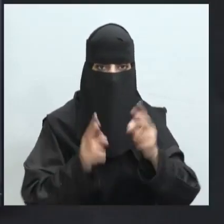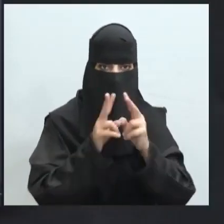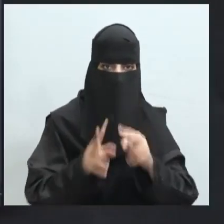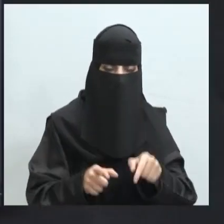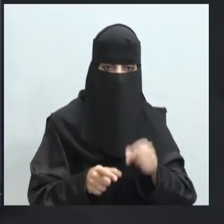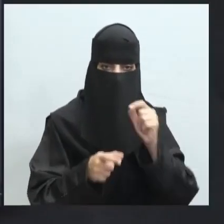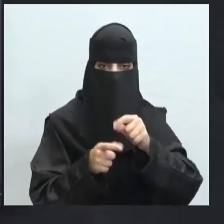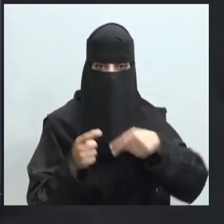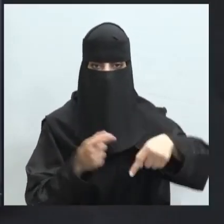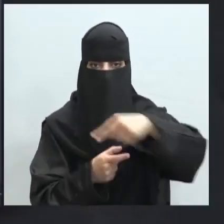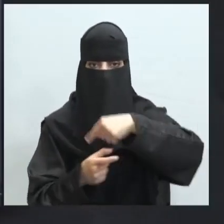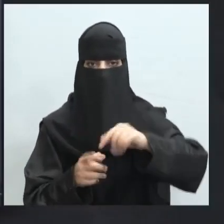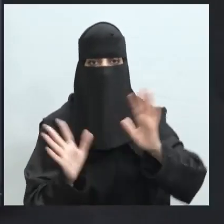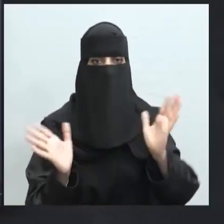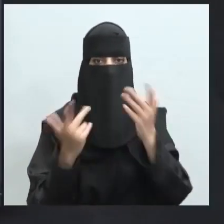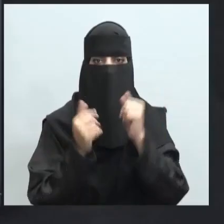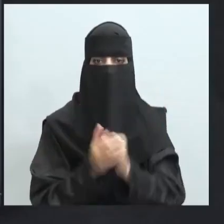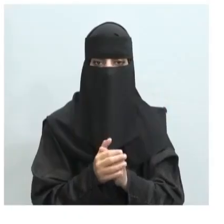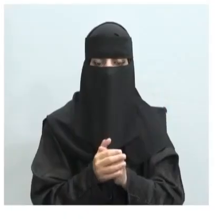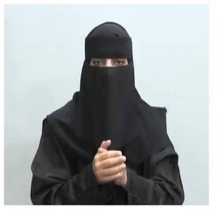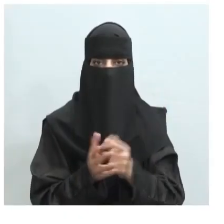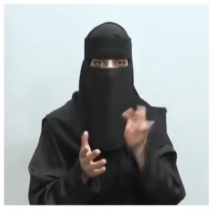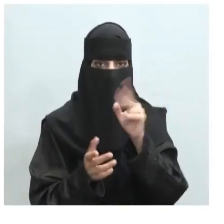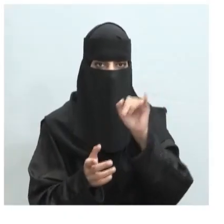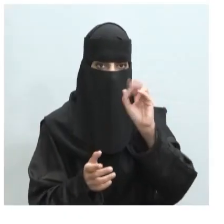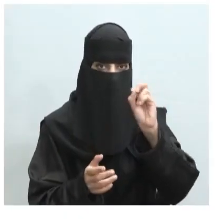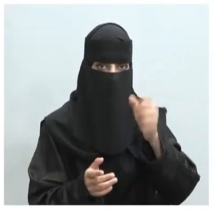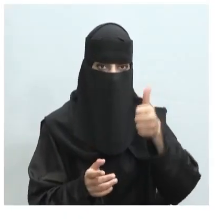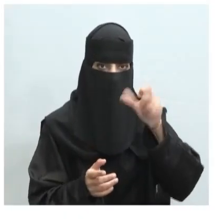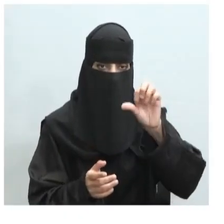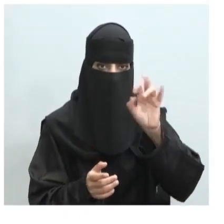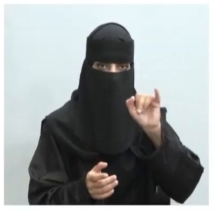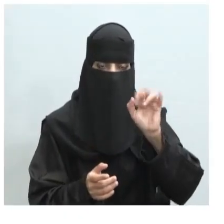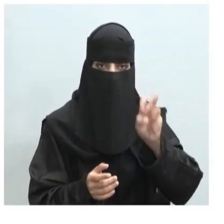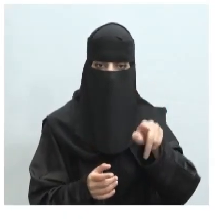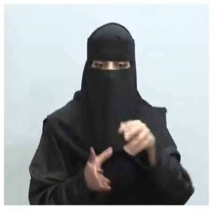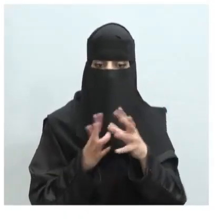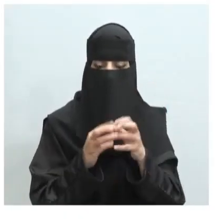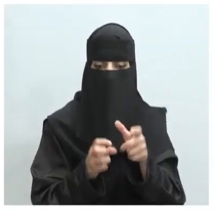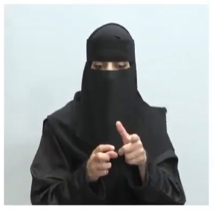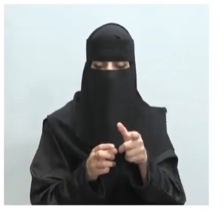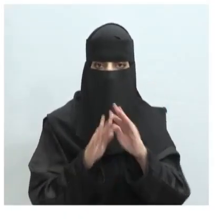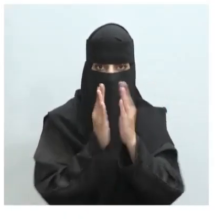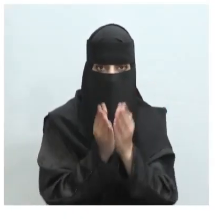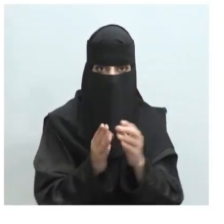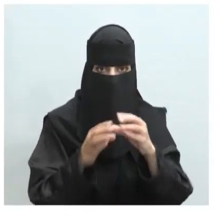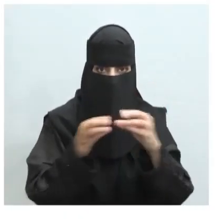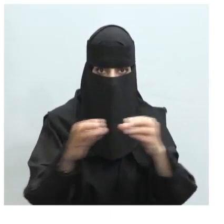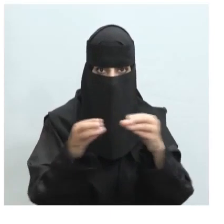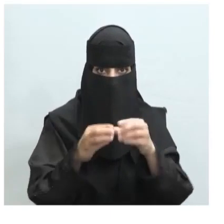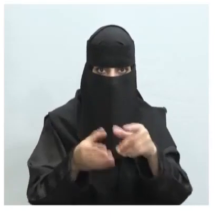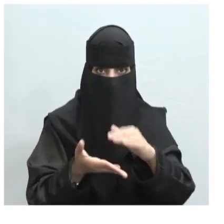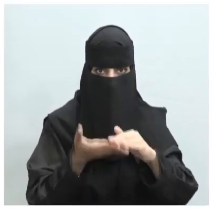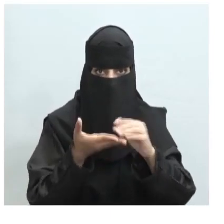في دائره الماء بينما المقاومه التي ذكرناها لكم هي عباره عن الجهاز او الاداه